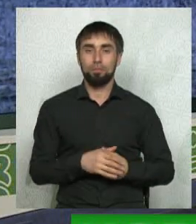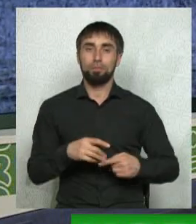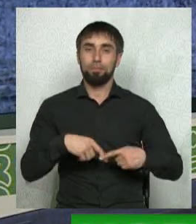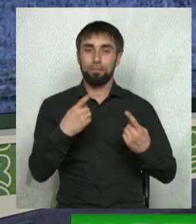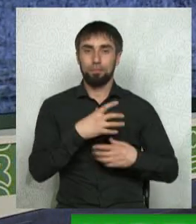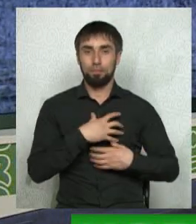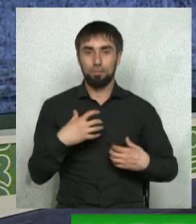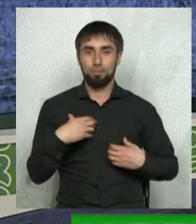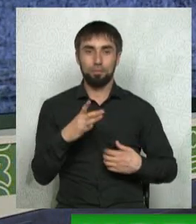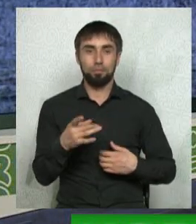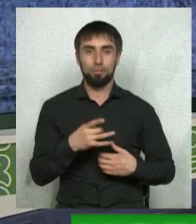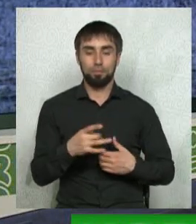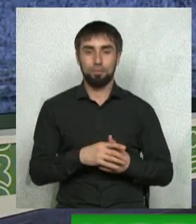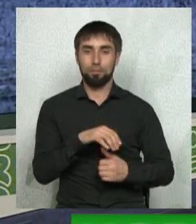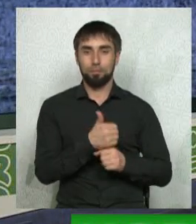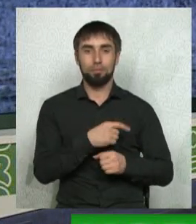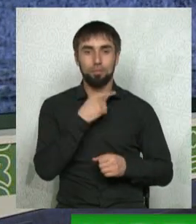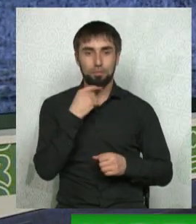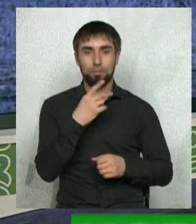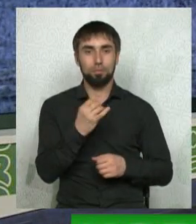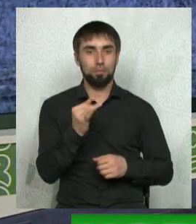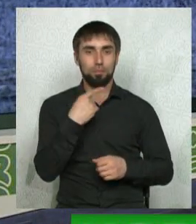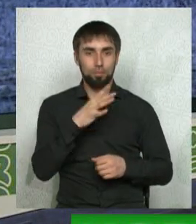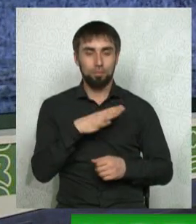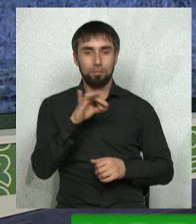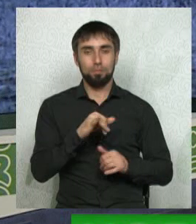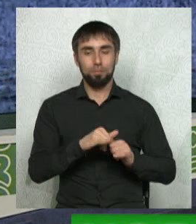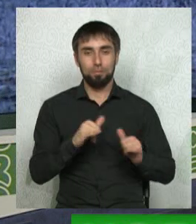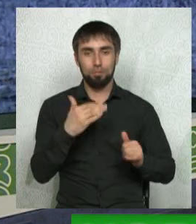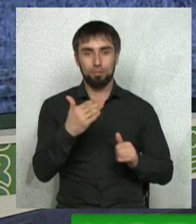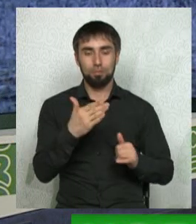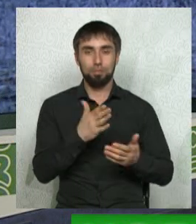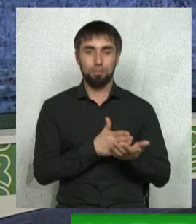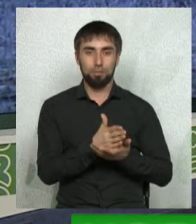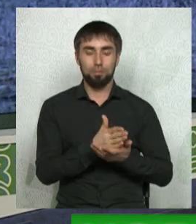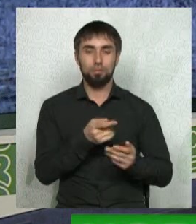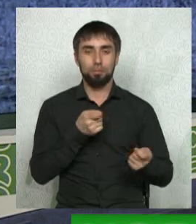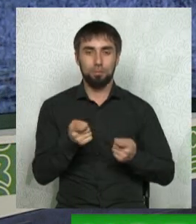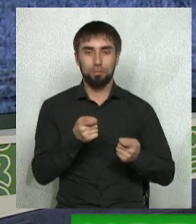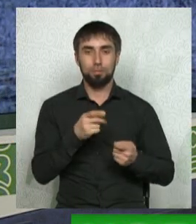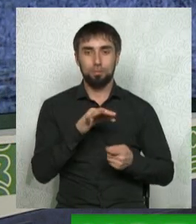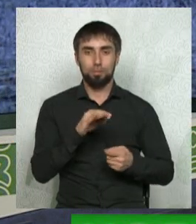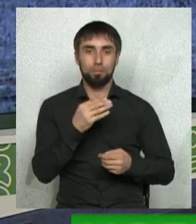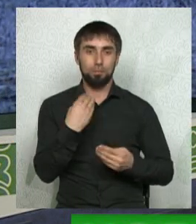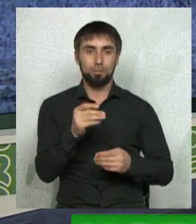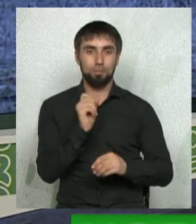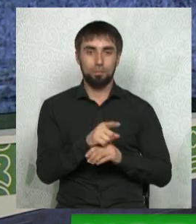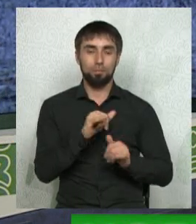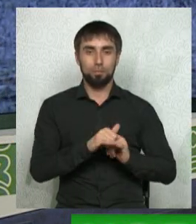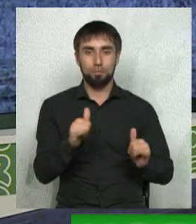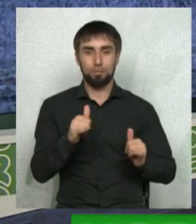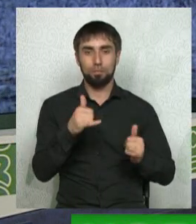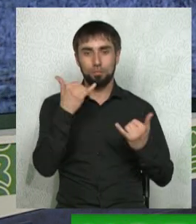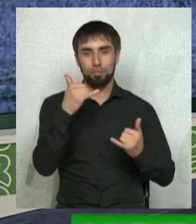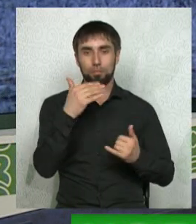Развитие животноводства в регионе. Глава Ингушетии не раз говорил о возрождении этого сельхознаправления. Руководитель субъекта дал указание увеличить